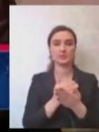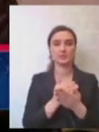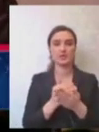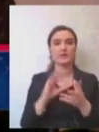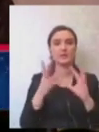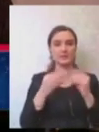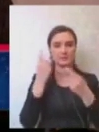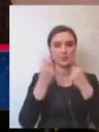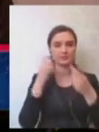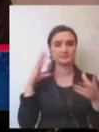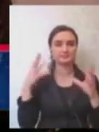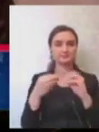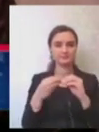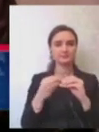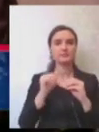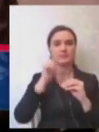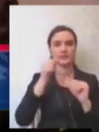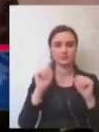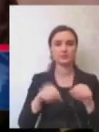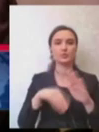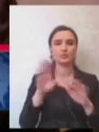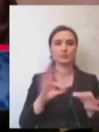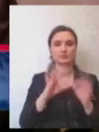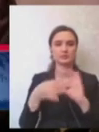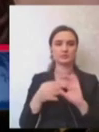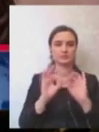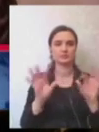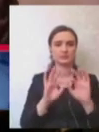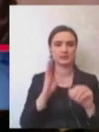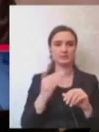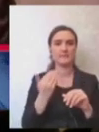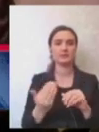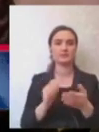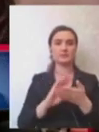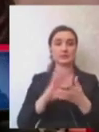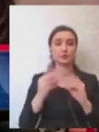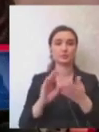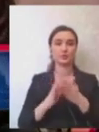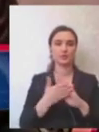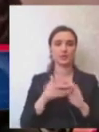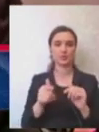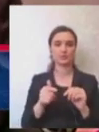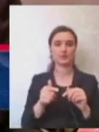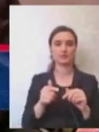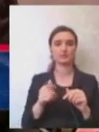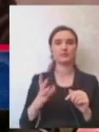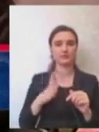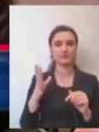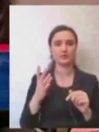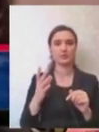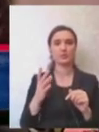შეჯერებით ხვალშემილე უფრო კარგად აღიხსნათ მათი ზოგადი მდგომარეობა. ყავდა 4